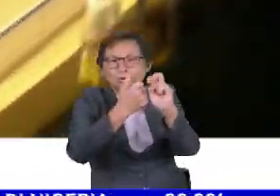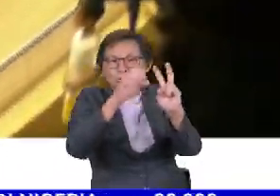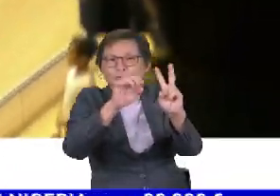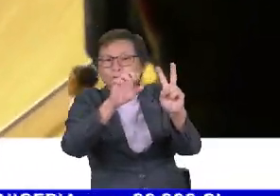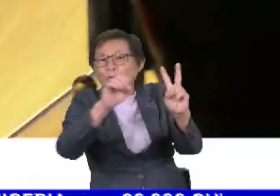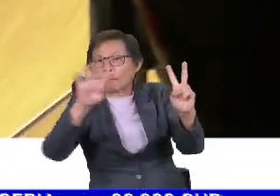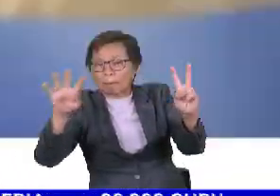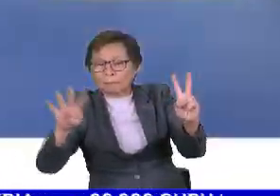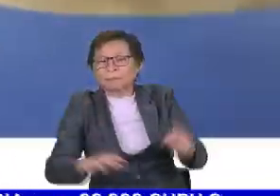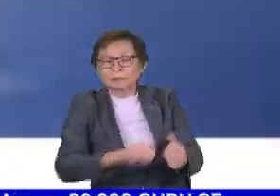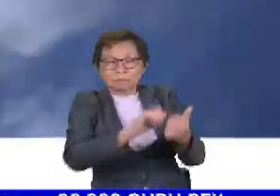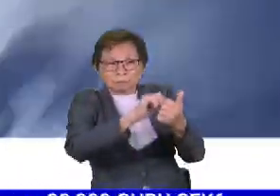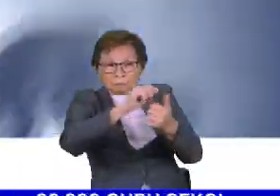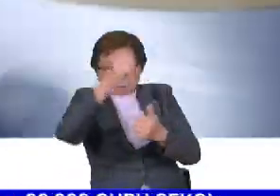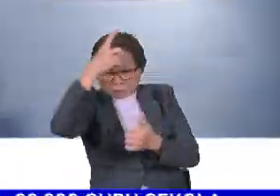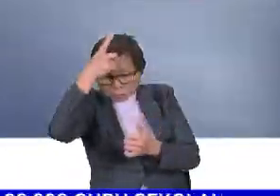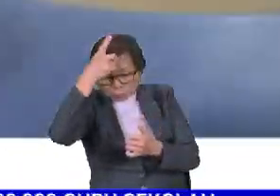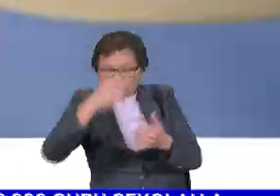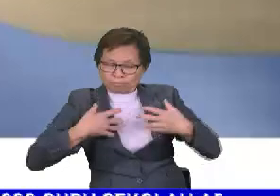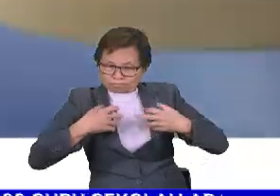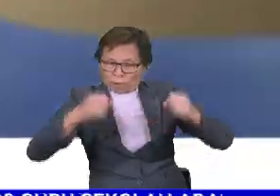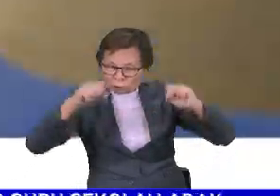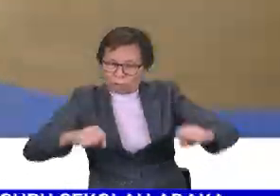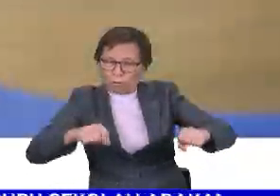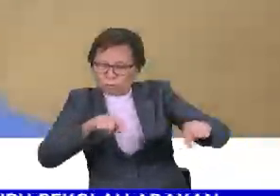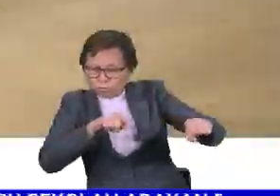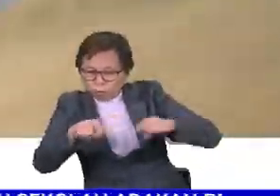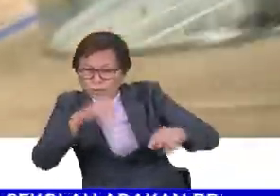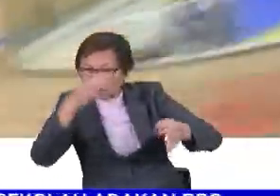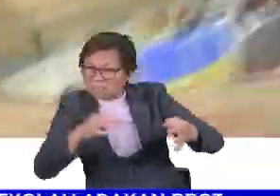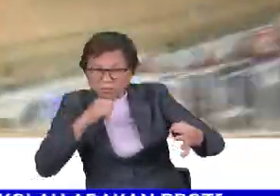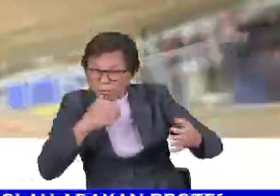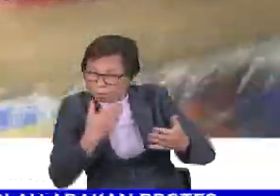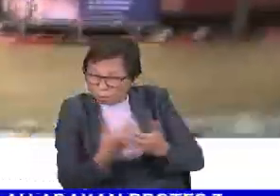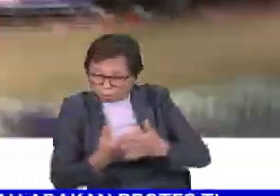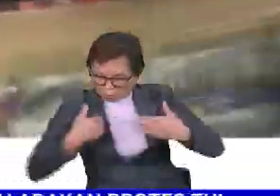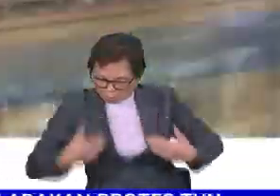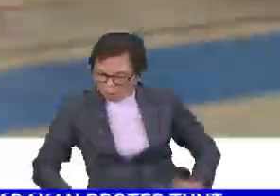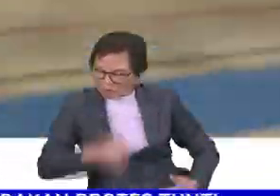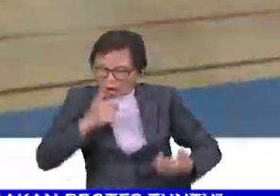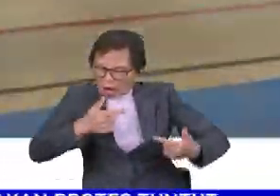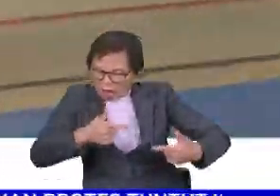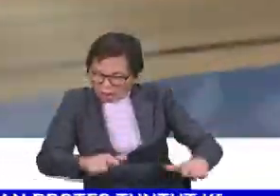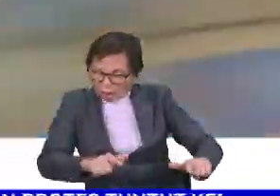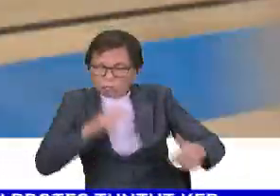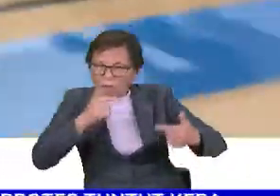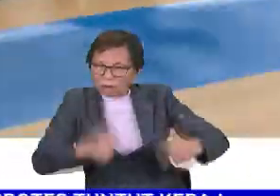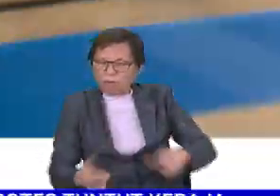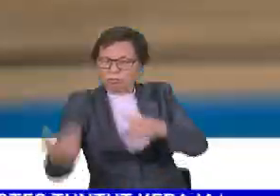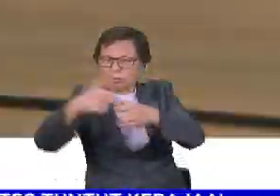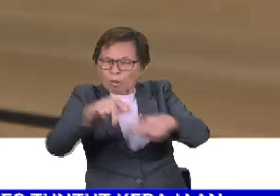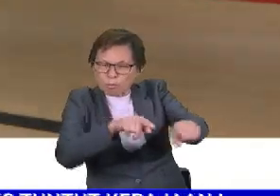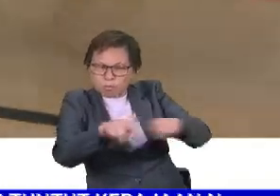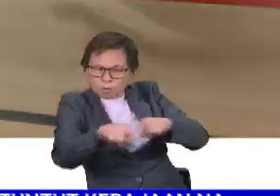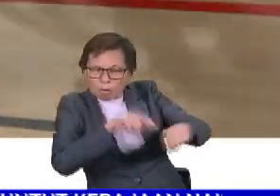Datuk Azizul hazni sehat dan mampu untuk beraksi sekiranya tidak dokter pastinya tidak memberi lampu hijau kepadanya untuk menyertai